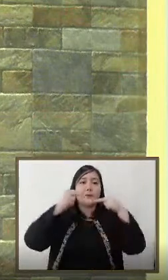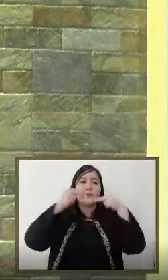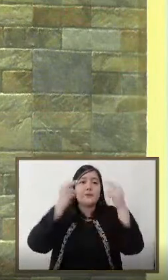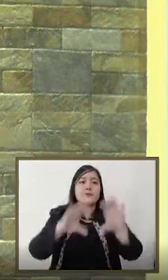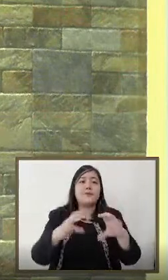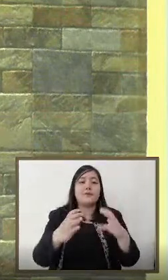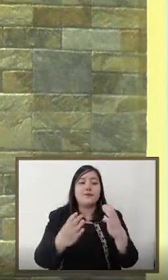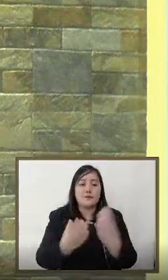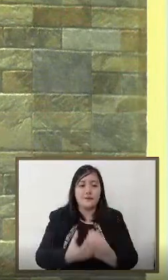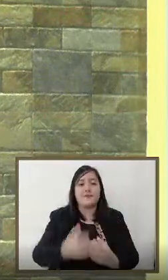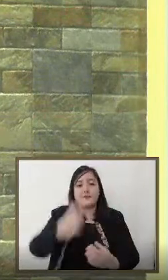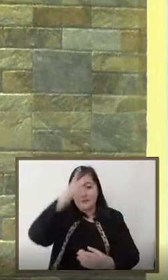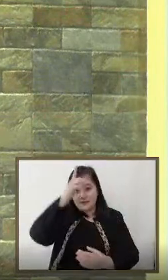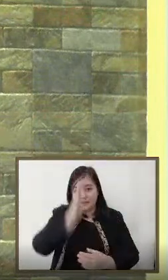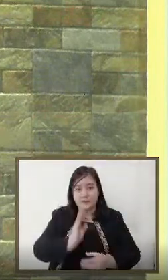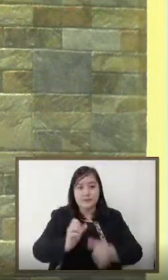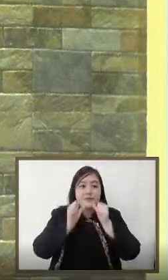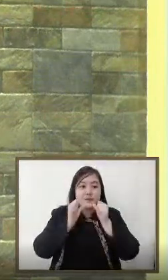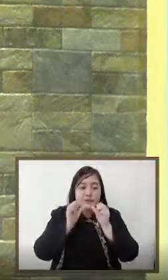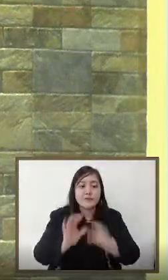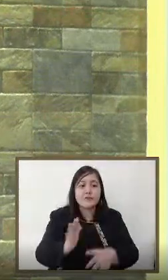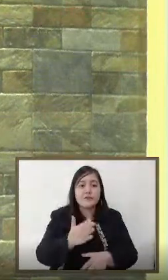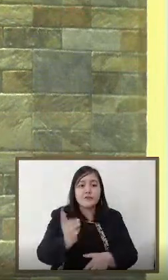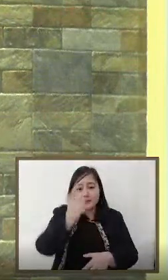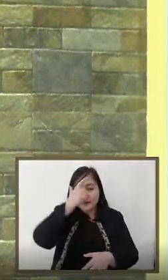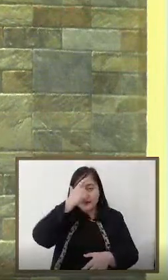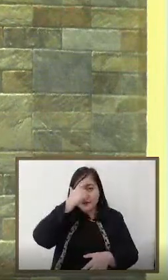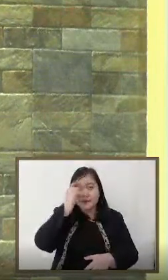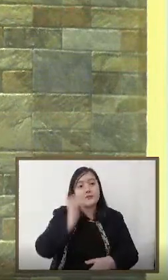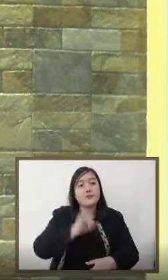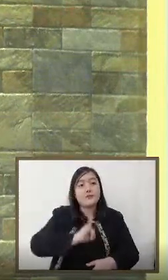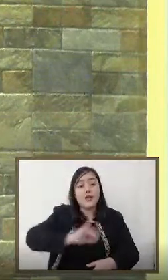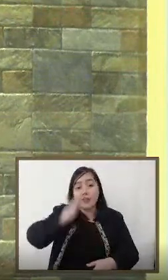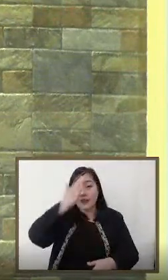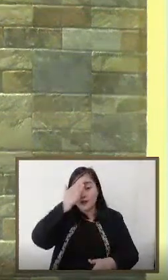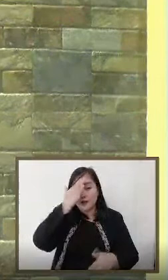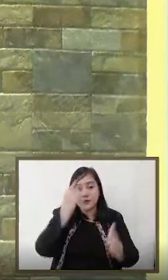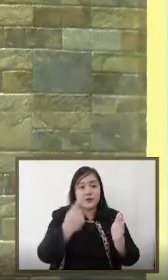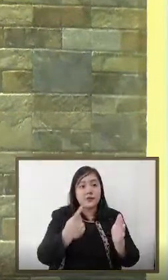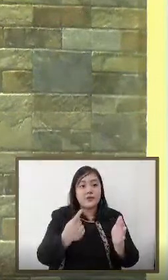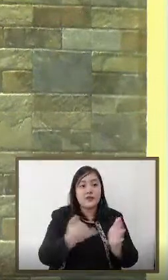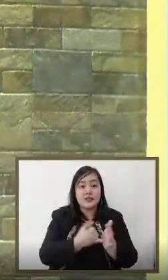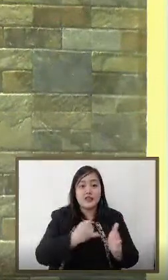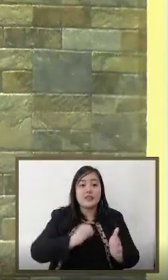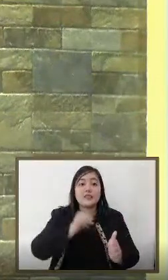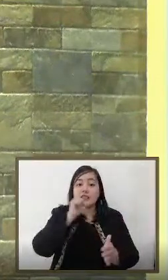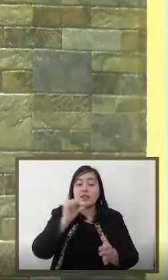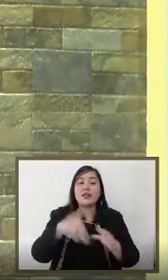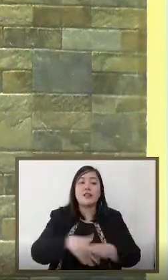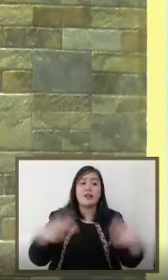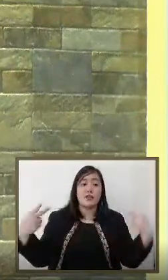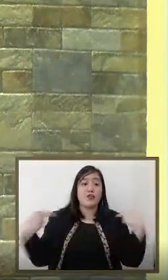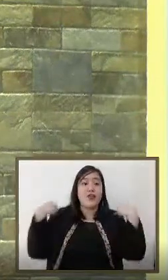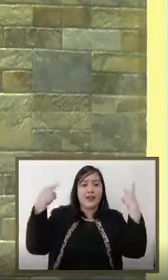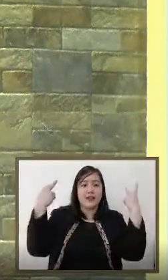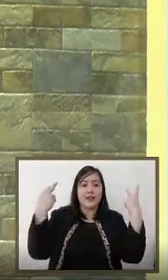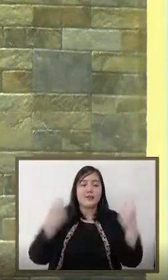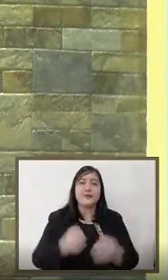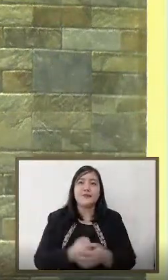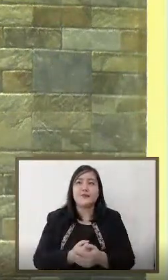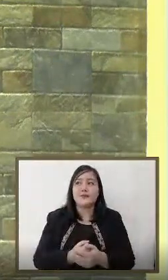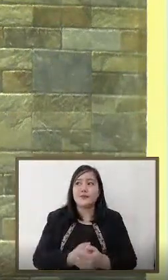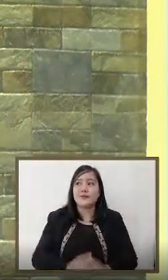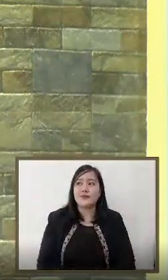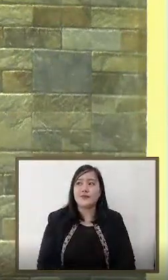magiging in vain yung contribution nyo sa Panginoon dahil product din po ako ng junior church. Doon nga lang po ako